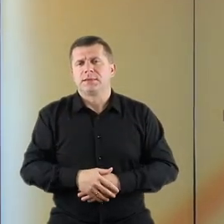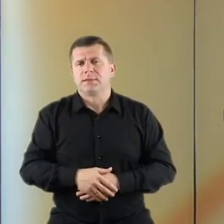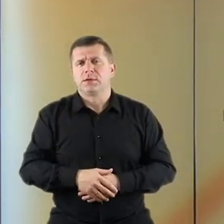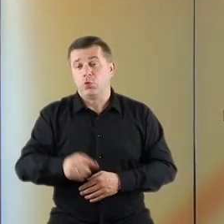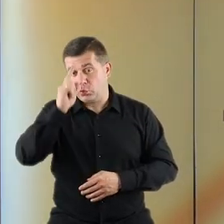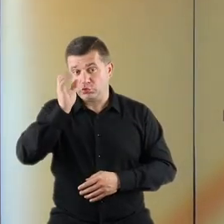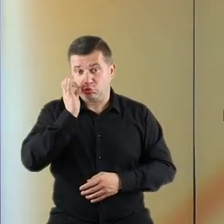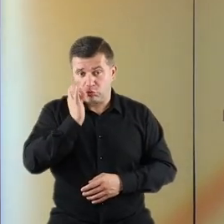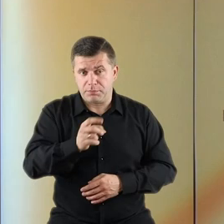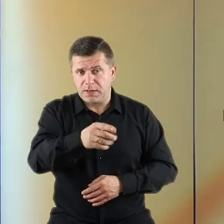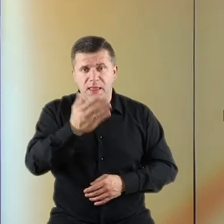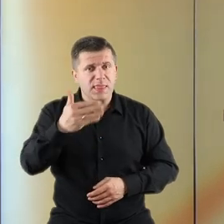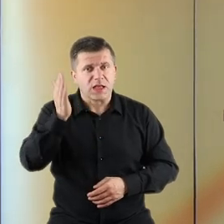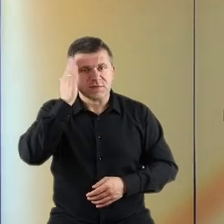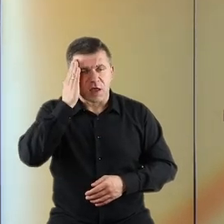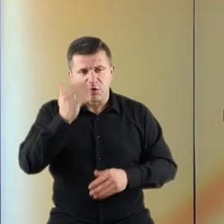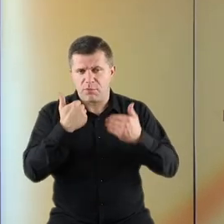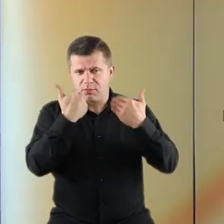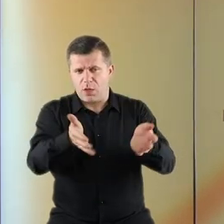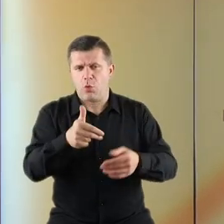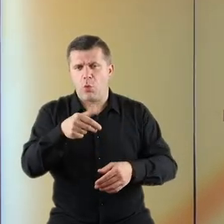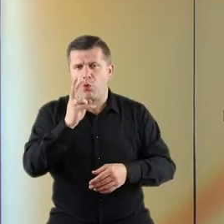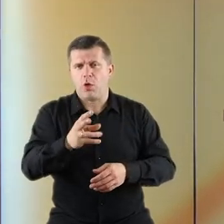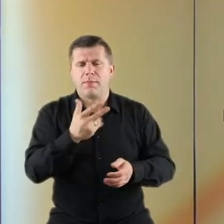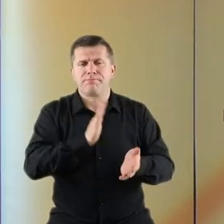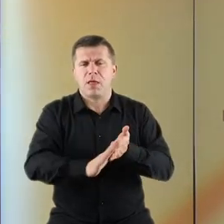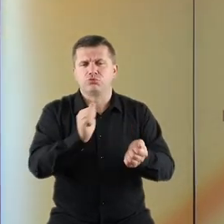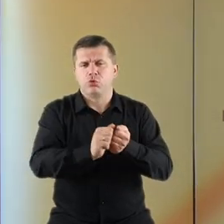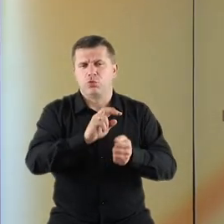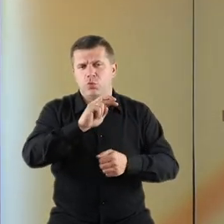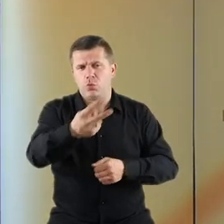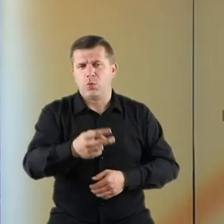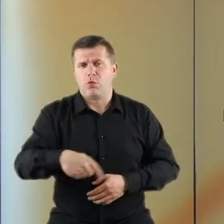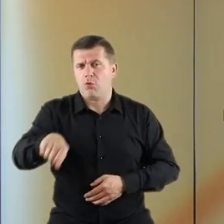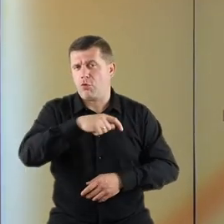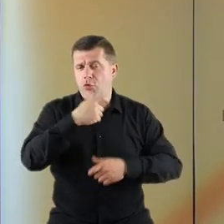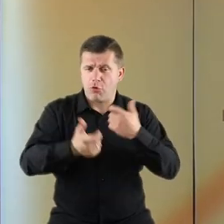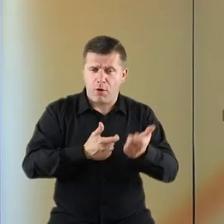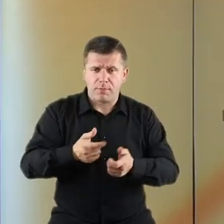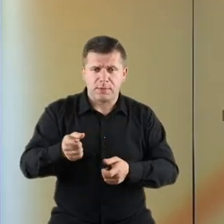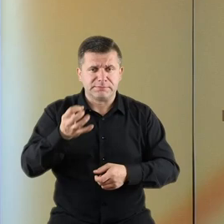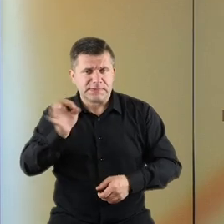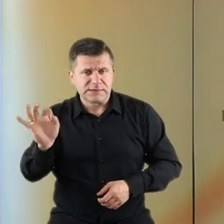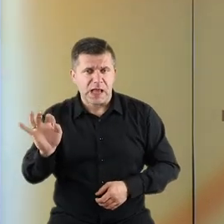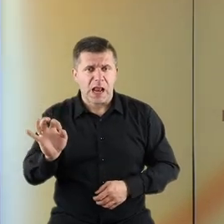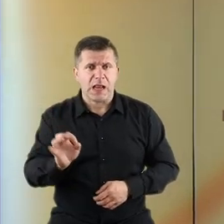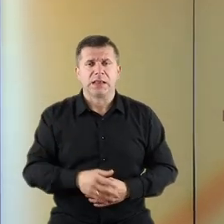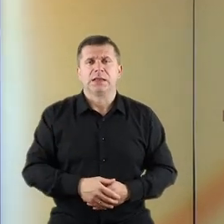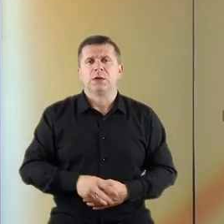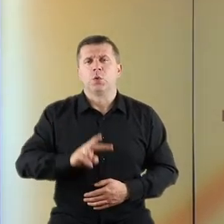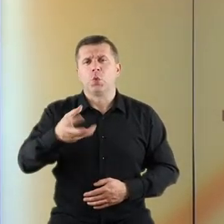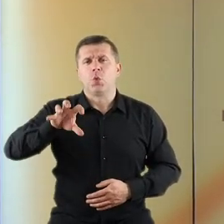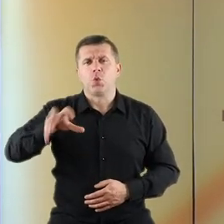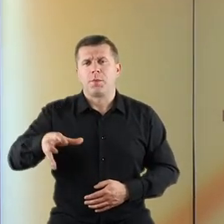dobrzy z gruntu nieświadomie rzucają Rocky bez chęci szkodzenia innym drudzy źli czynią to z rozmysł do tej drugiej grupy